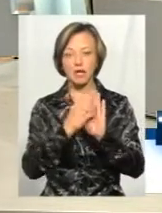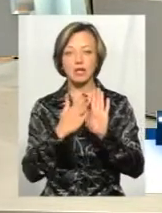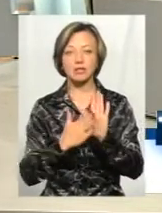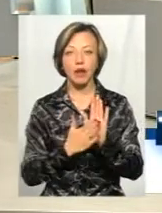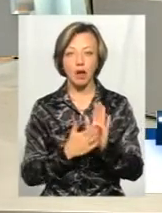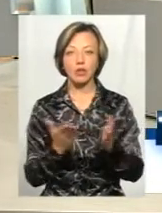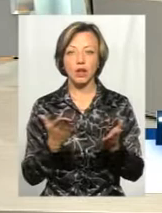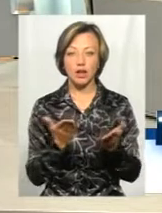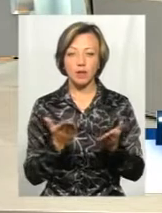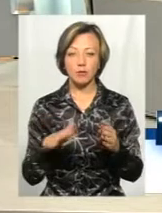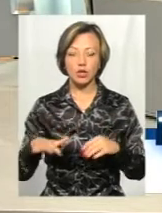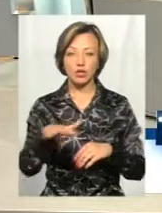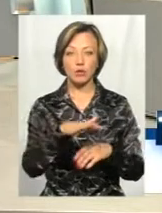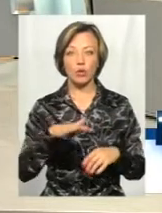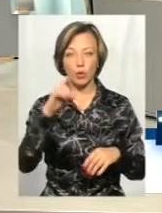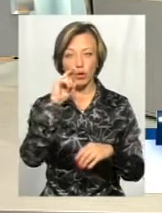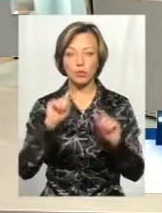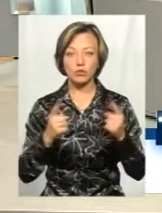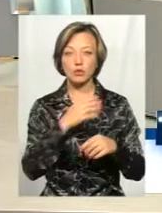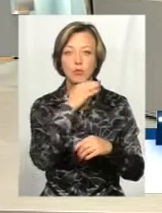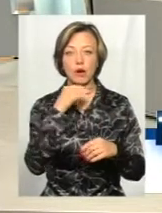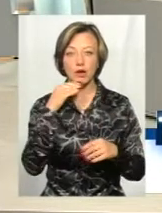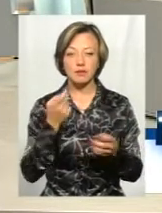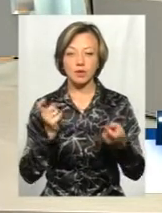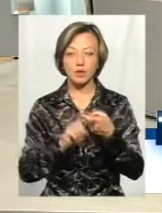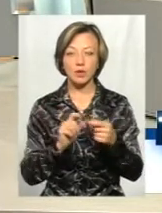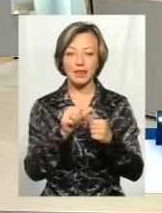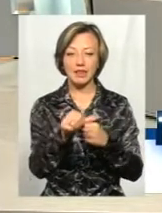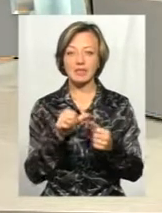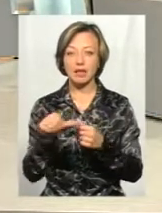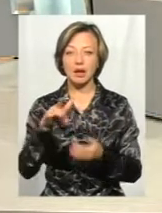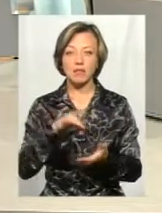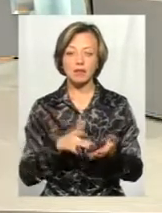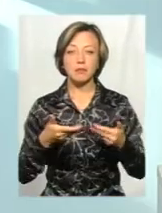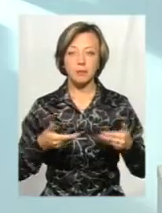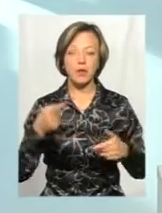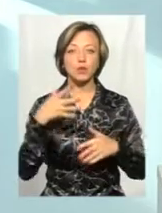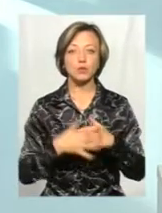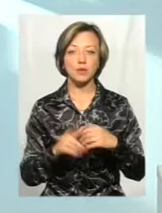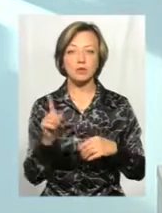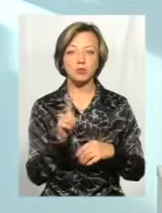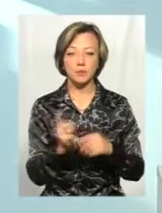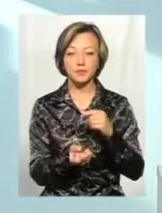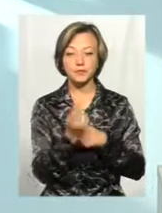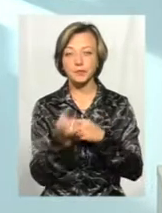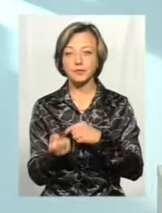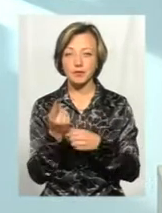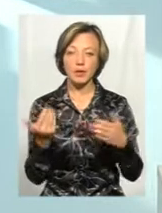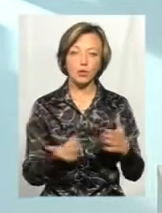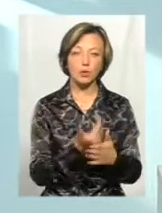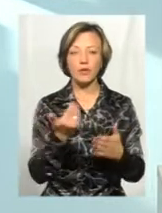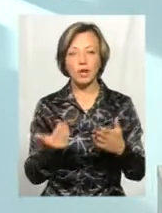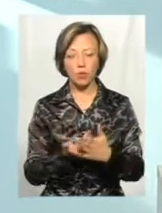яких по території держави вже дуже багато у зв'язку з децентралізацією, ми розуміли, що випливаються нові і нові